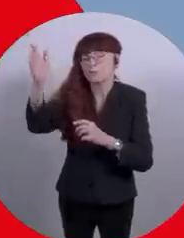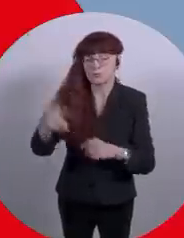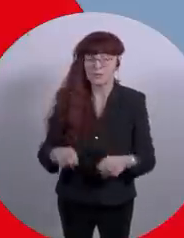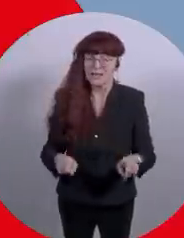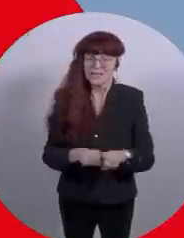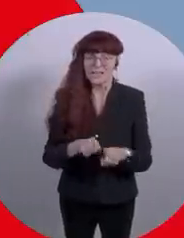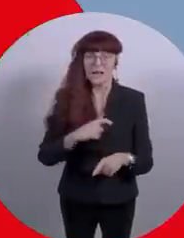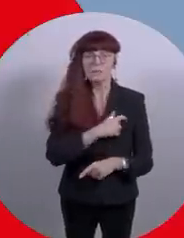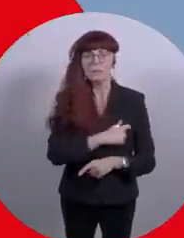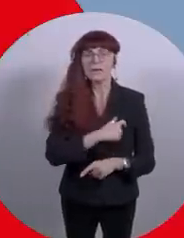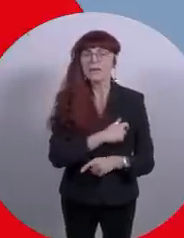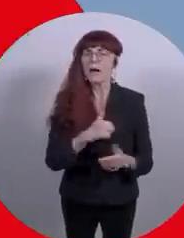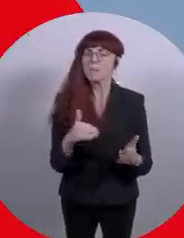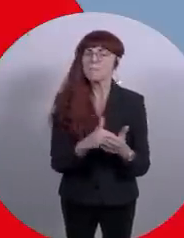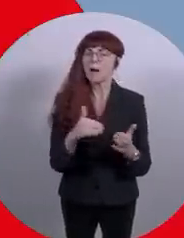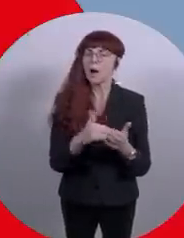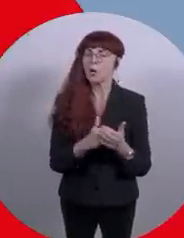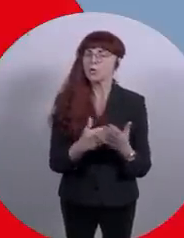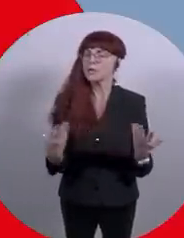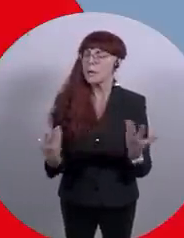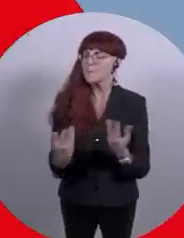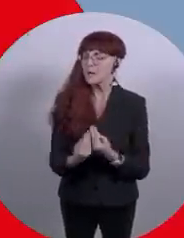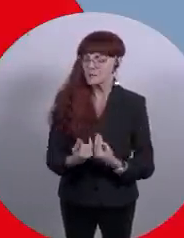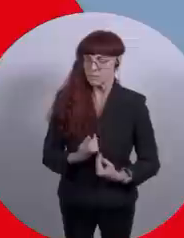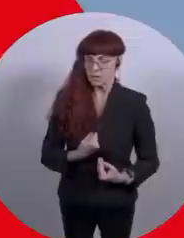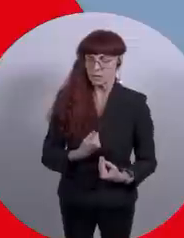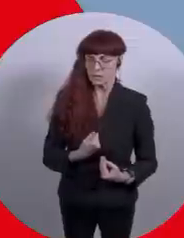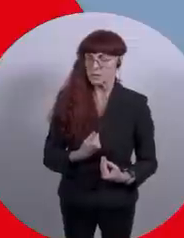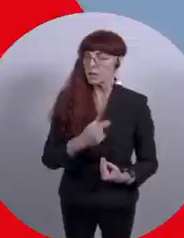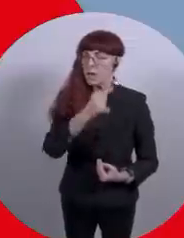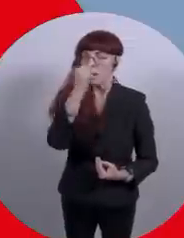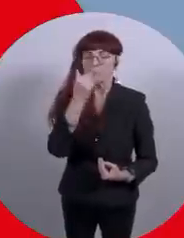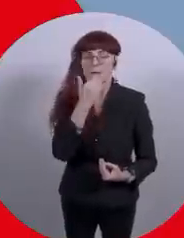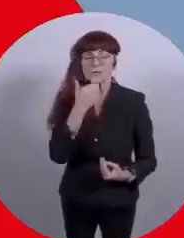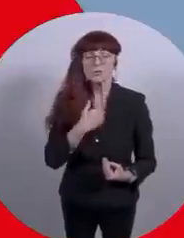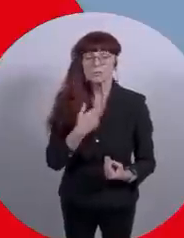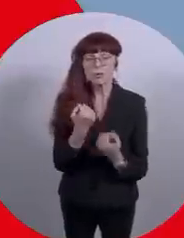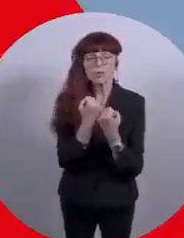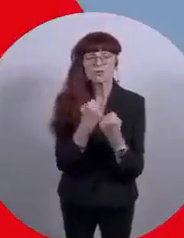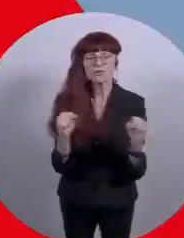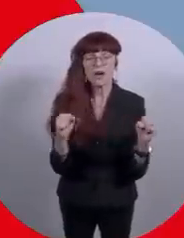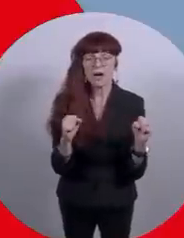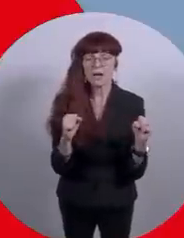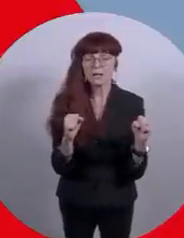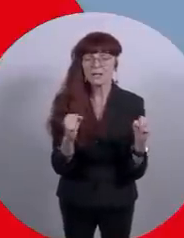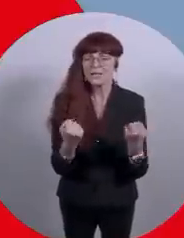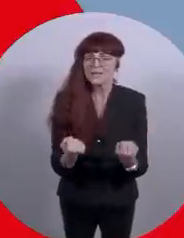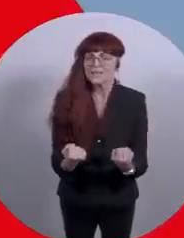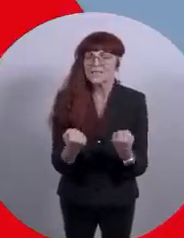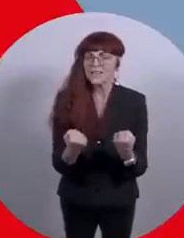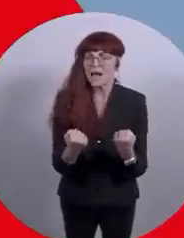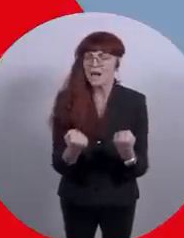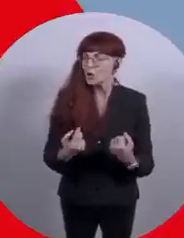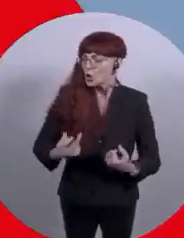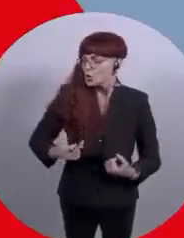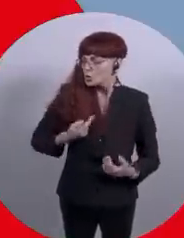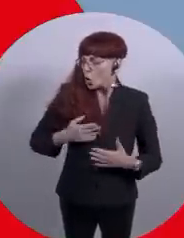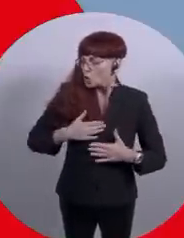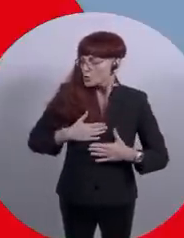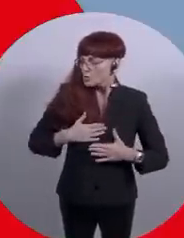braucht möchte auch Menschen Freiheit Sicherheit und stolz auf eigenes Land